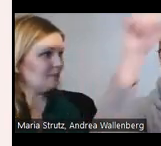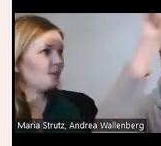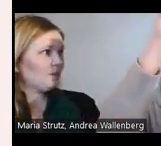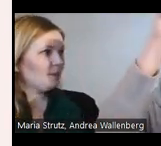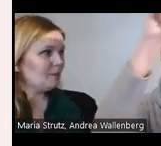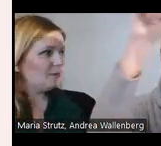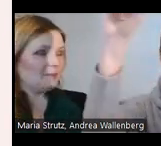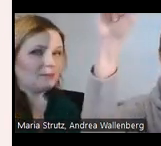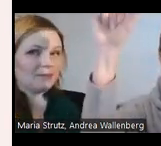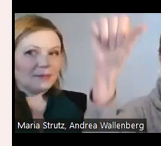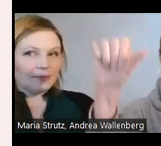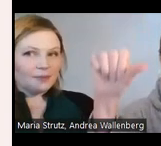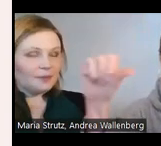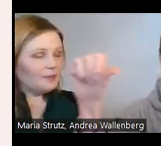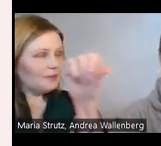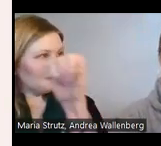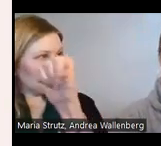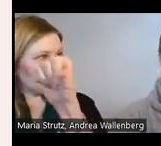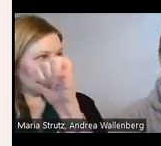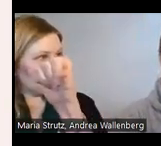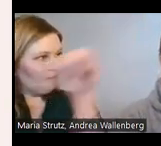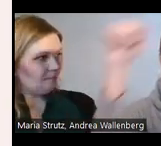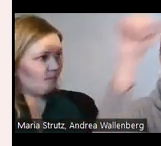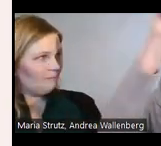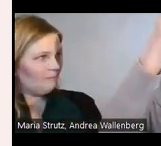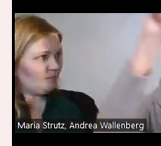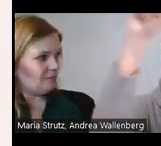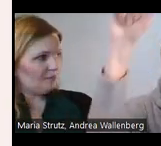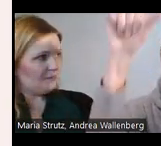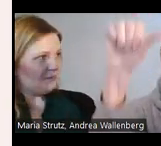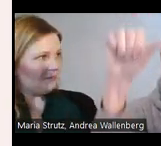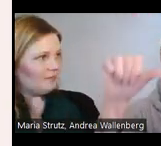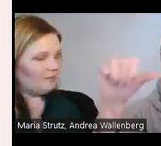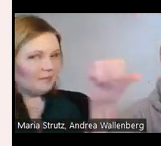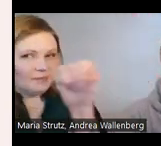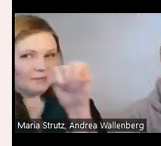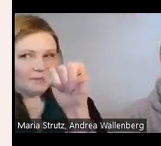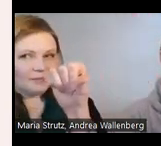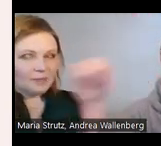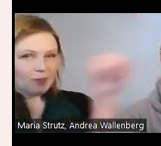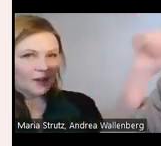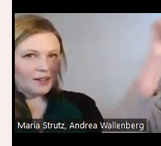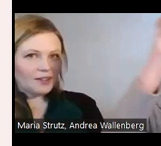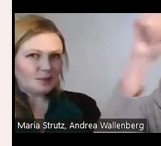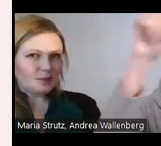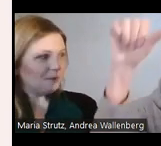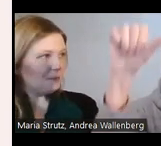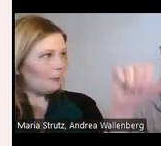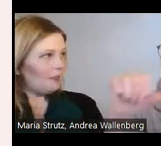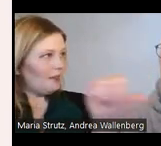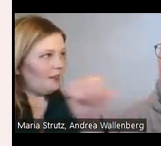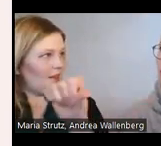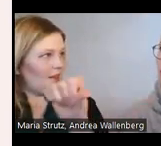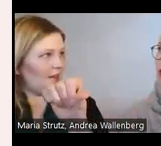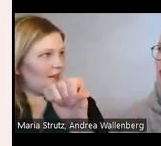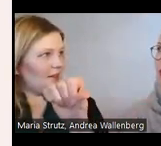flaket. Ungefär som att man skissar övre delen på en lastbil. Yes. Så då kan